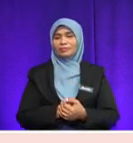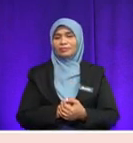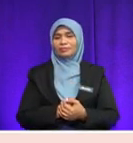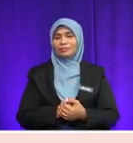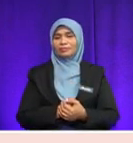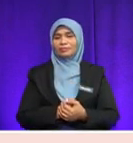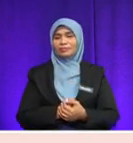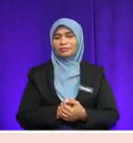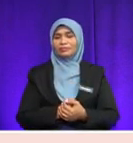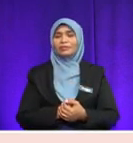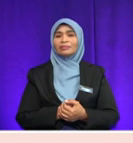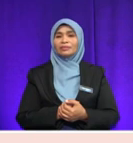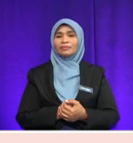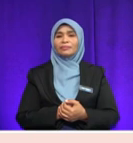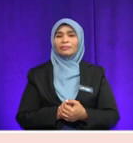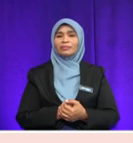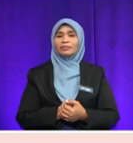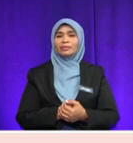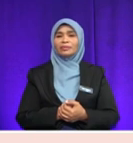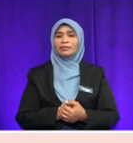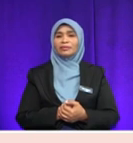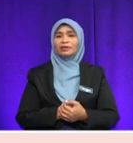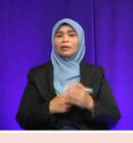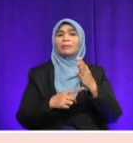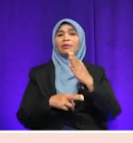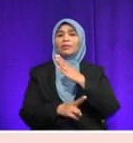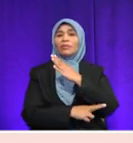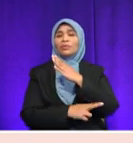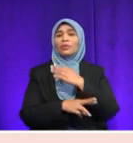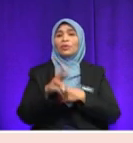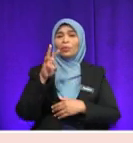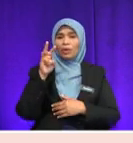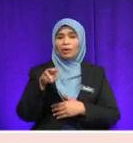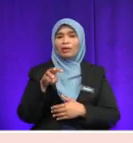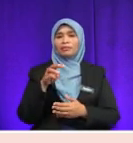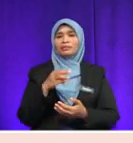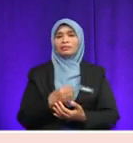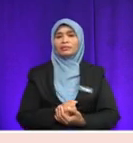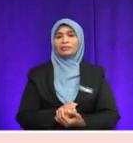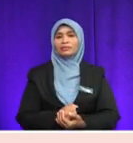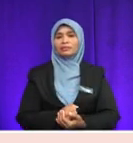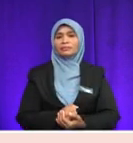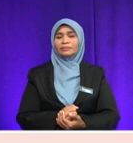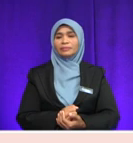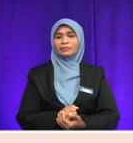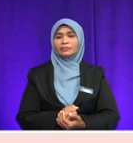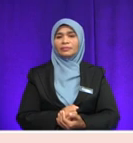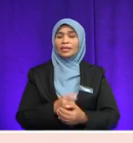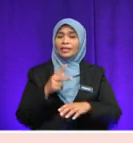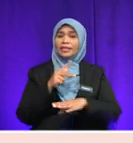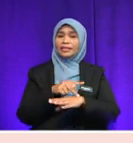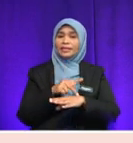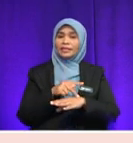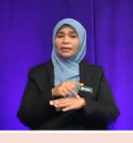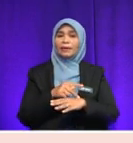enggak semangat yang angkat tangan oke Apa hukumnya Nadran wajib ya wajib-wajib ketika mana wajib